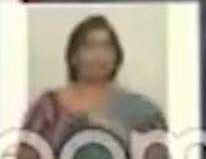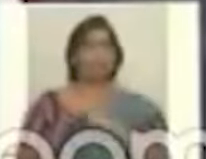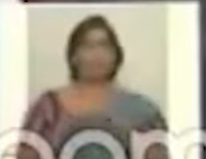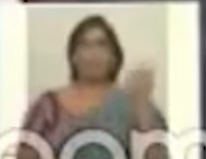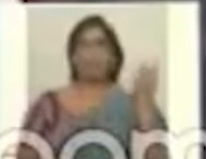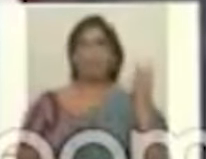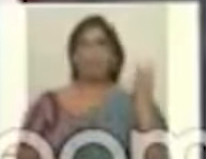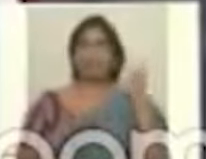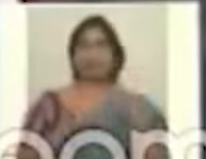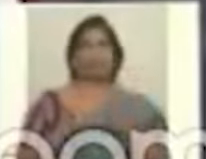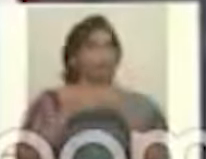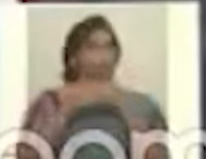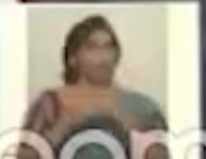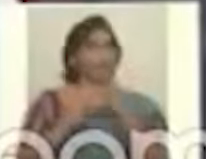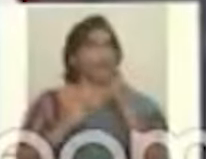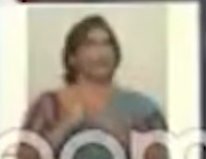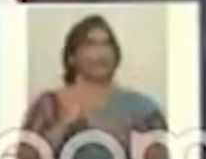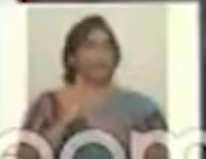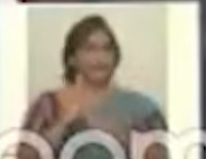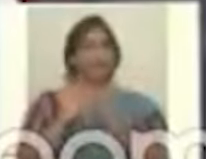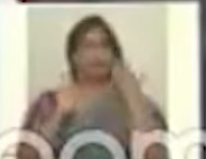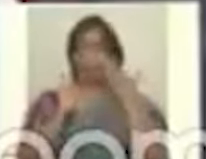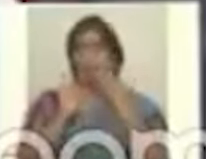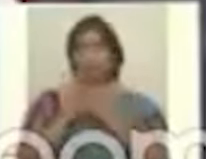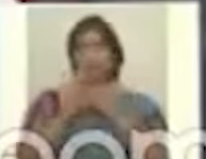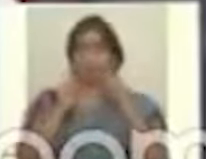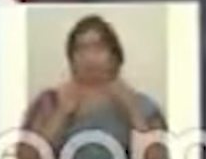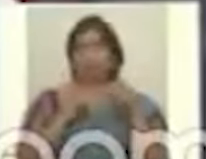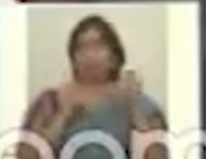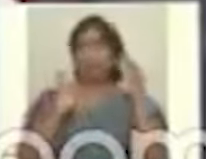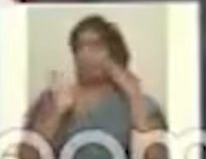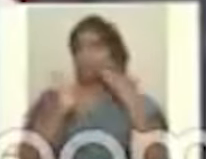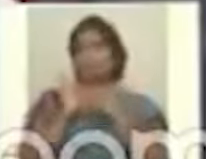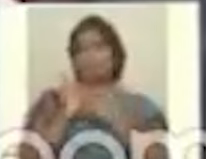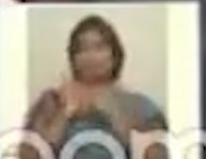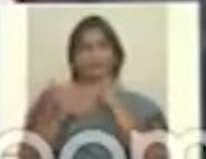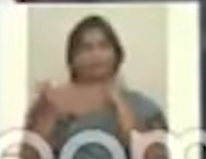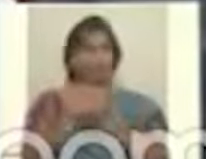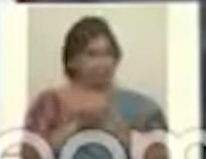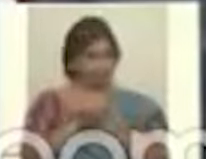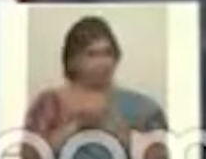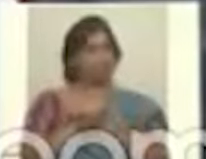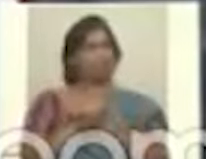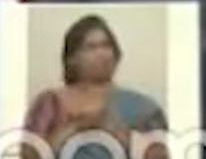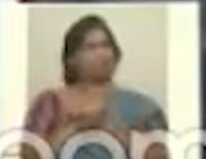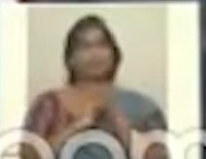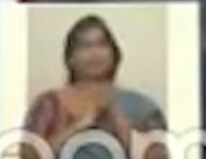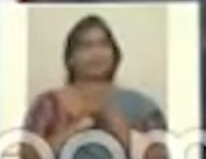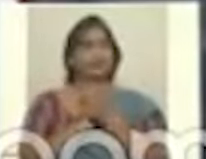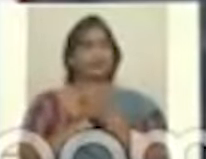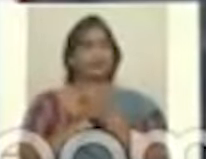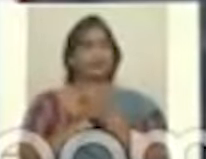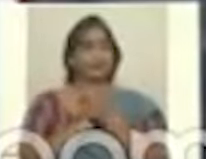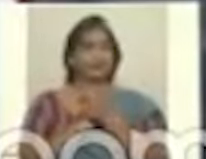මුස්ලිම් විවාහ නීතිය සම්බන්ධයෙන් ගොඩක් දොට කතා වුණා. ඒ සම්බන්ධයෙන් ඒක වෙනසක් ඇතිවෙනවාද? ඒකටම